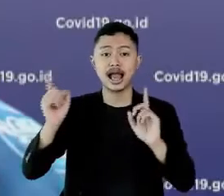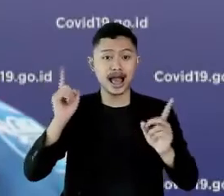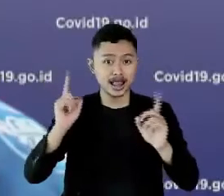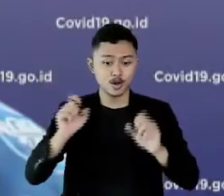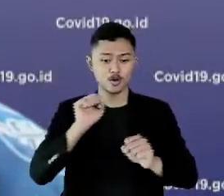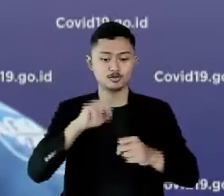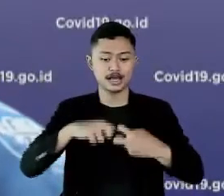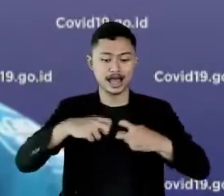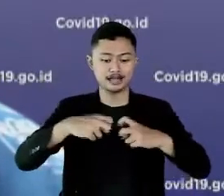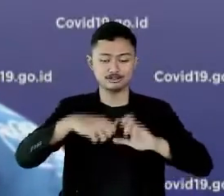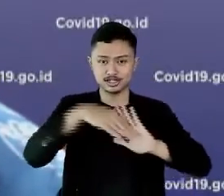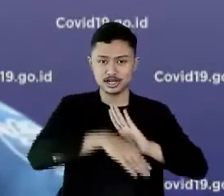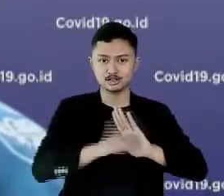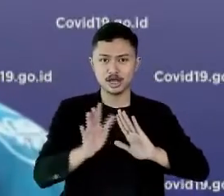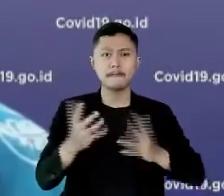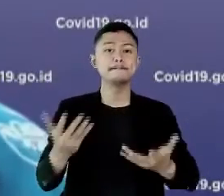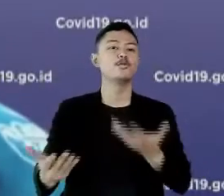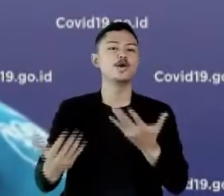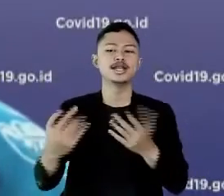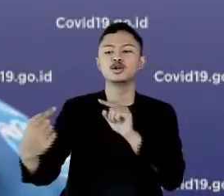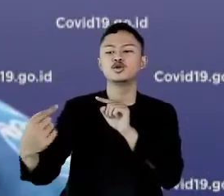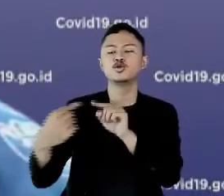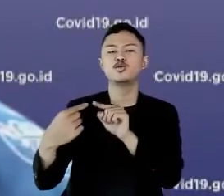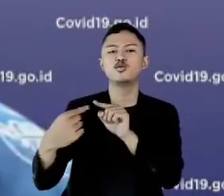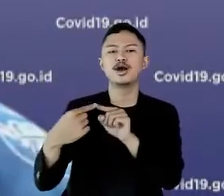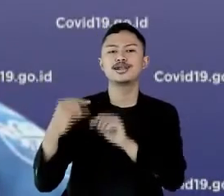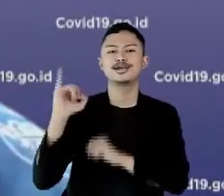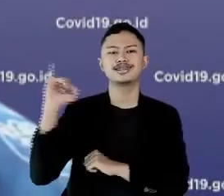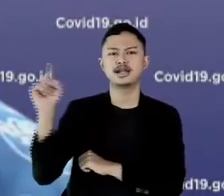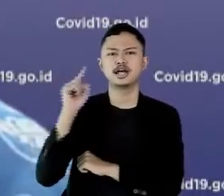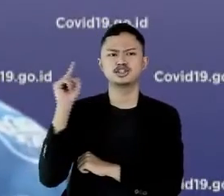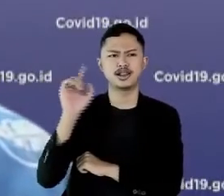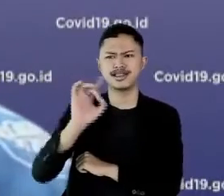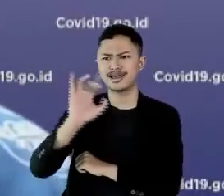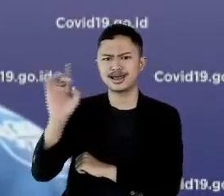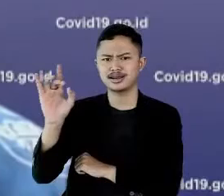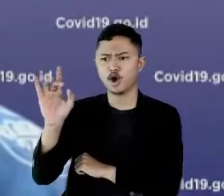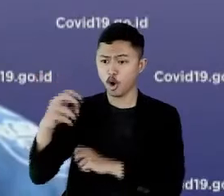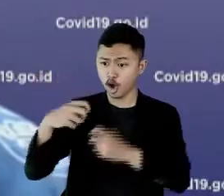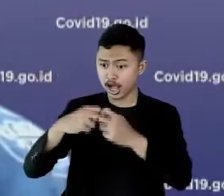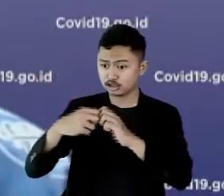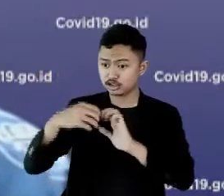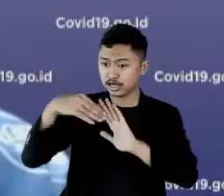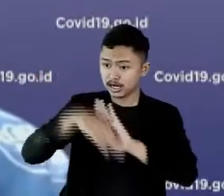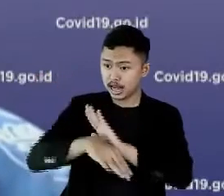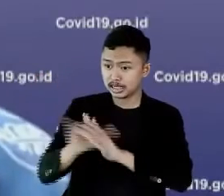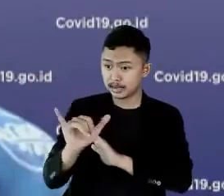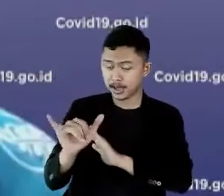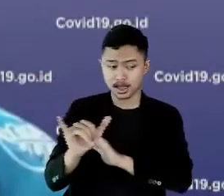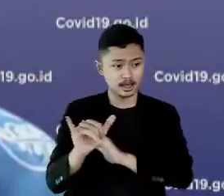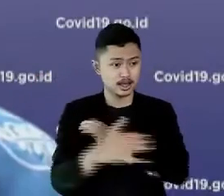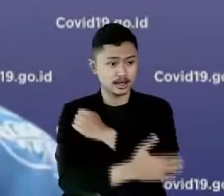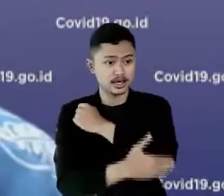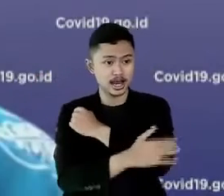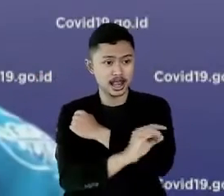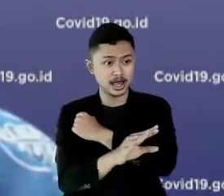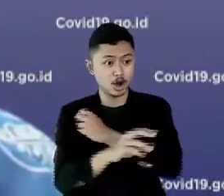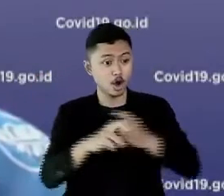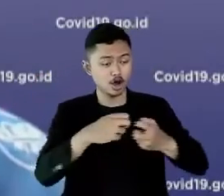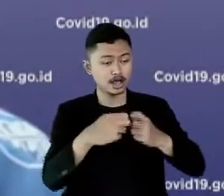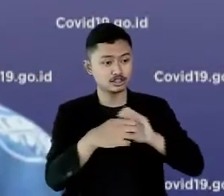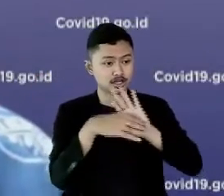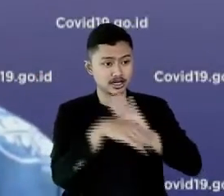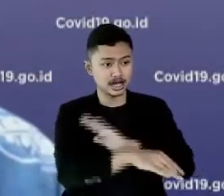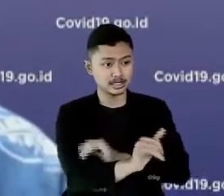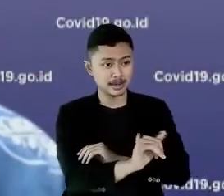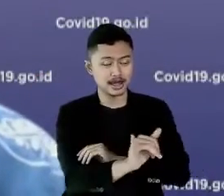rendah, kita bisa ada hubungan internasional dengan negara-negara yang sudah rendah juga kasusnya gitu, yang kita yakin juga misalnya kasusnya sudah rendah